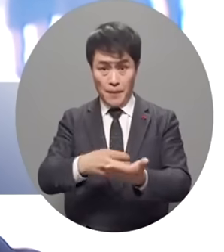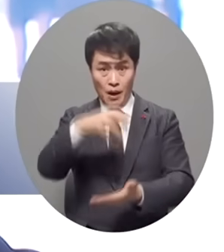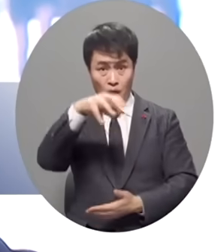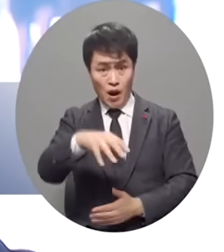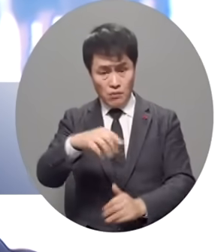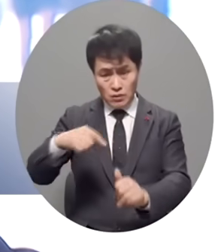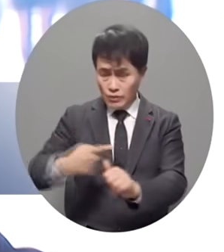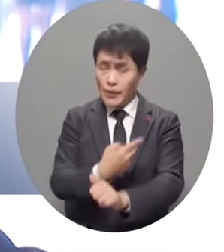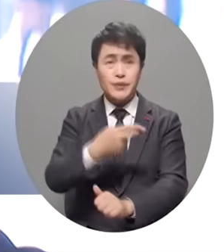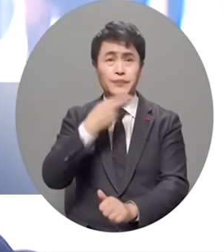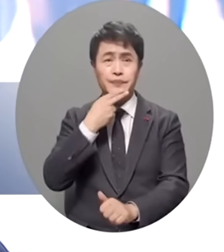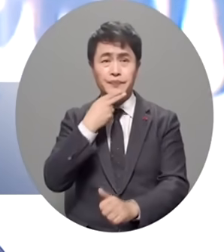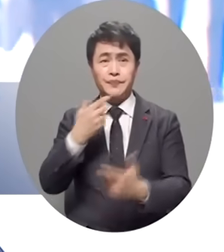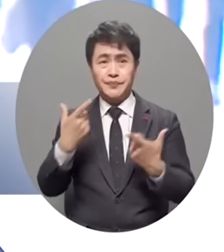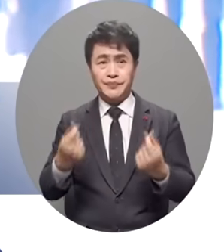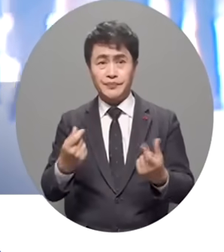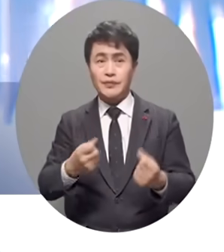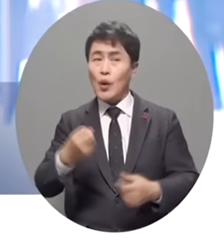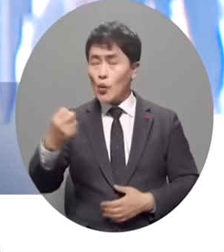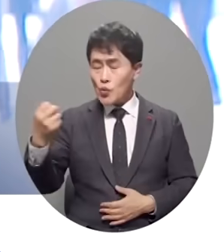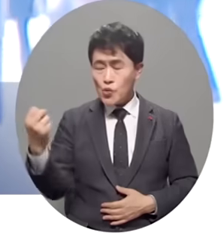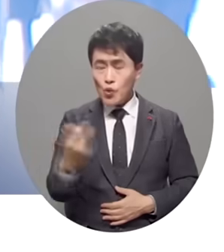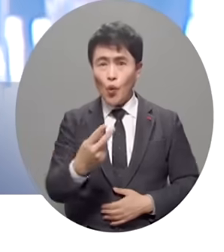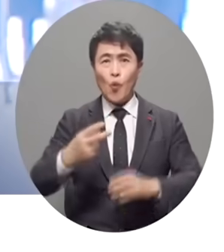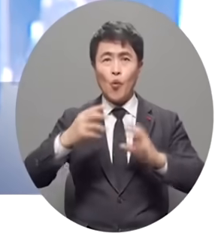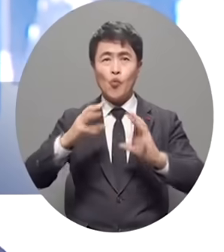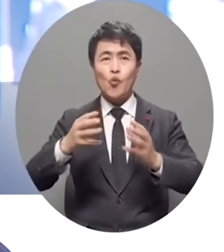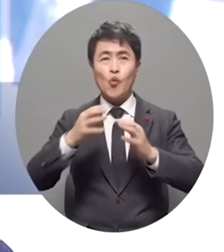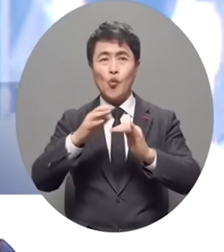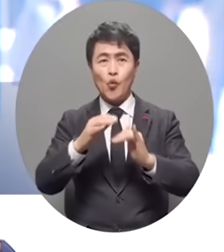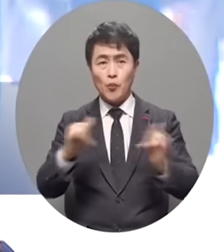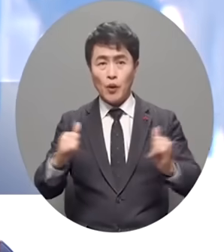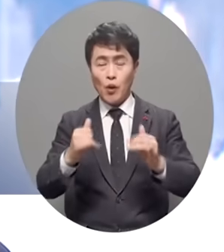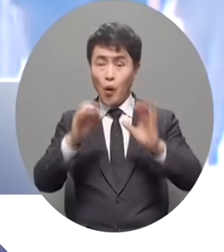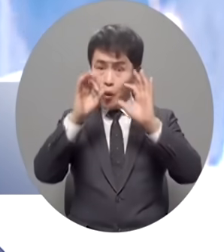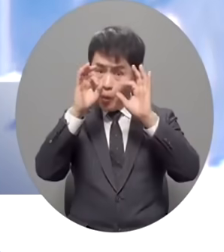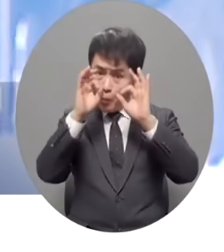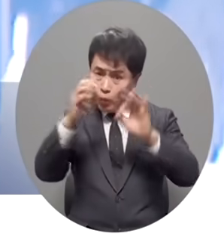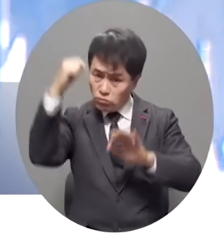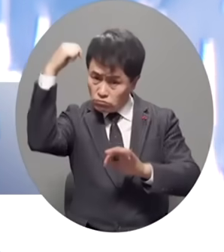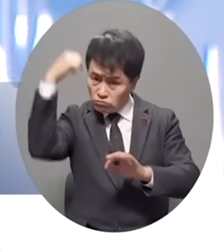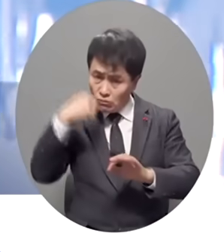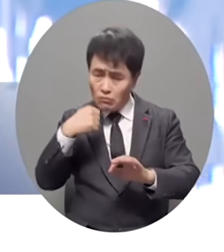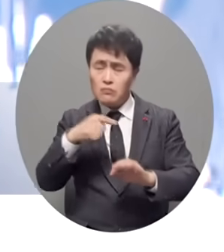예외는 없어야 합니다. 그리고 국민들이 보시고